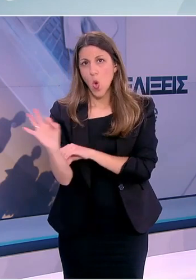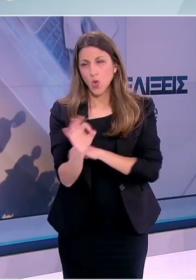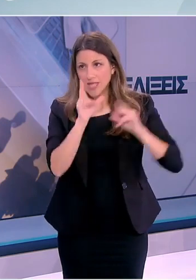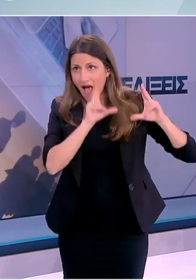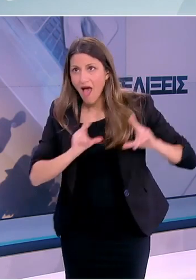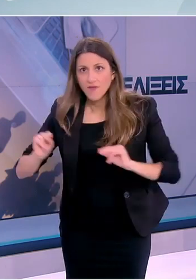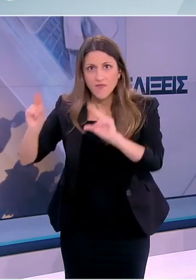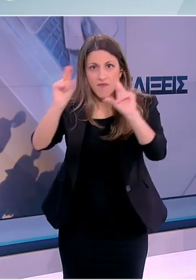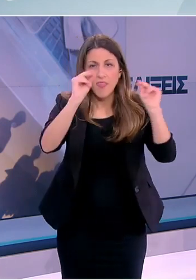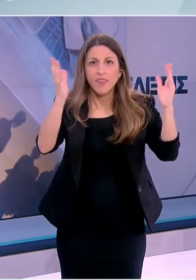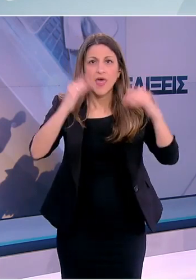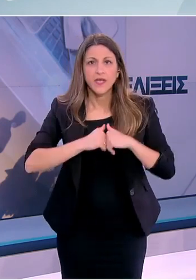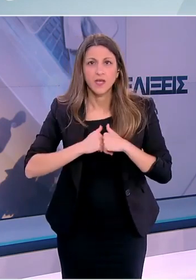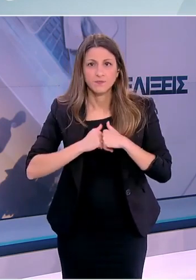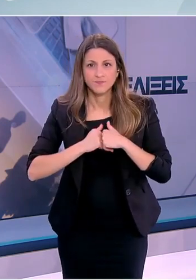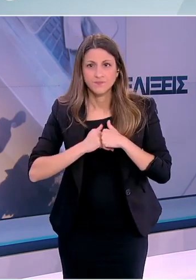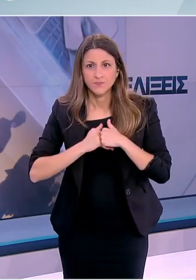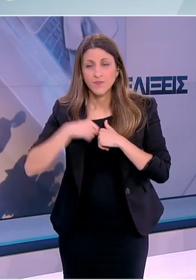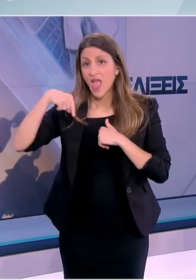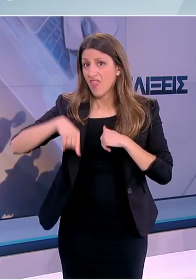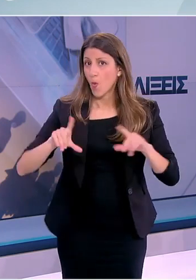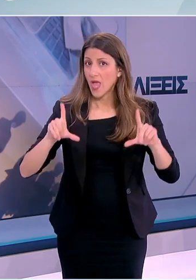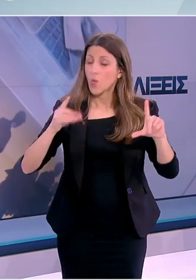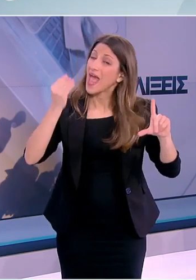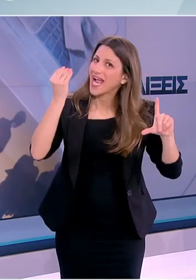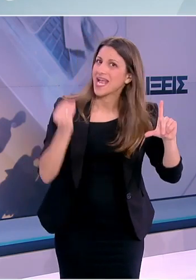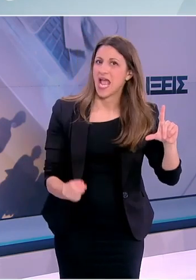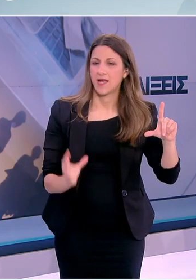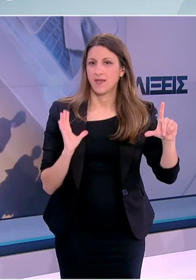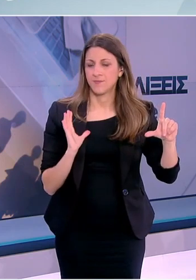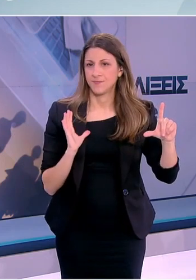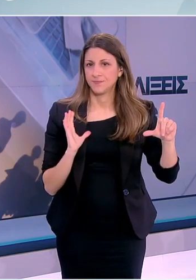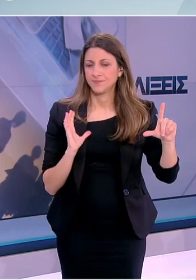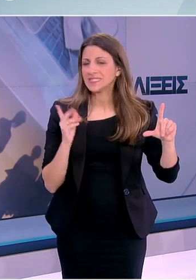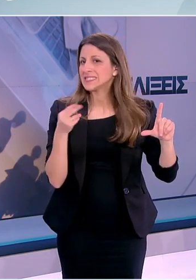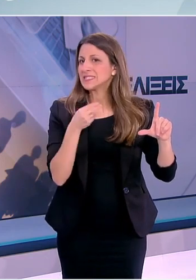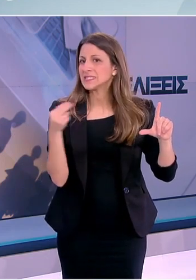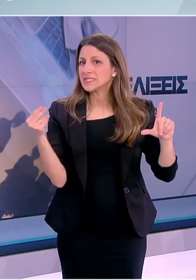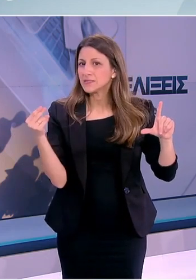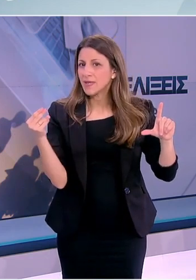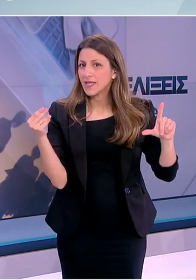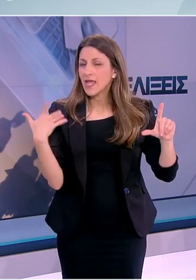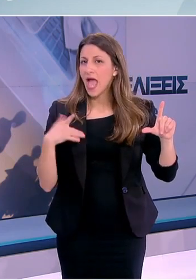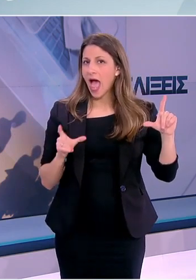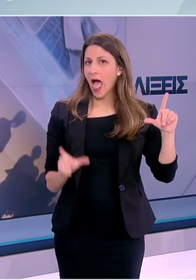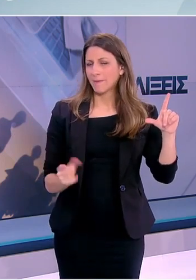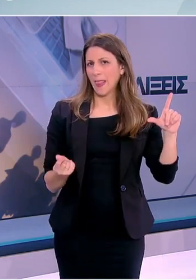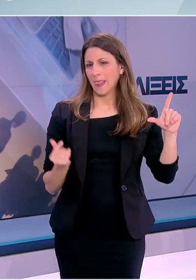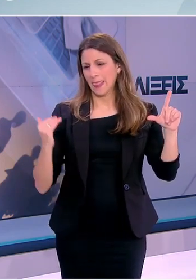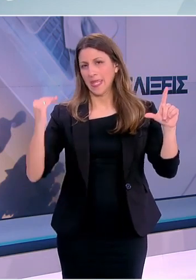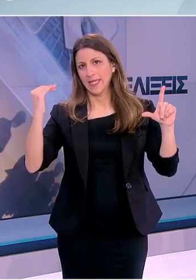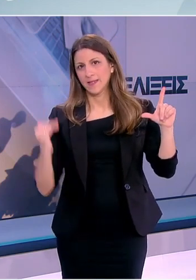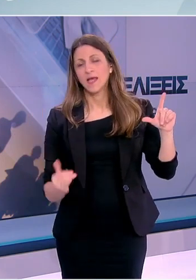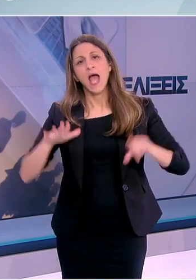έχετε παρακολουθήσει. Εμείς έχουμε πολύ καλύτερη εικόνα από άλλες χώρες. Αυτό μάλλον σημαίνει λιγότερη ανοσία. Εξαρτάται από το